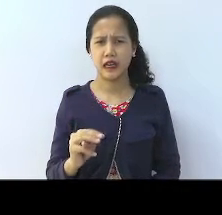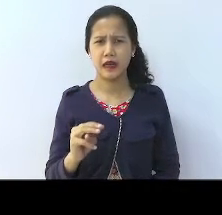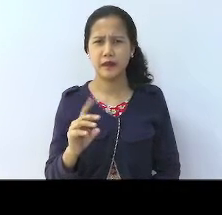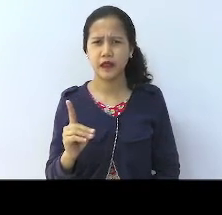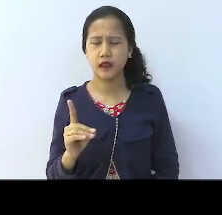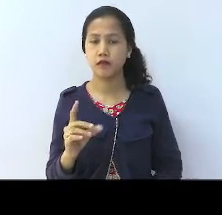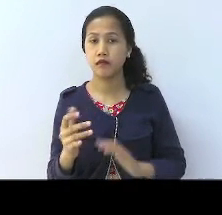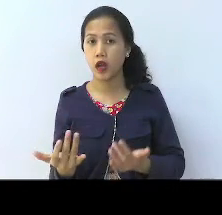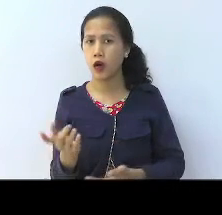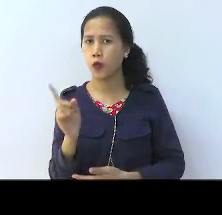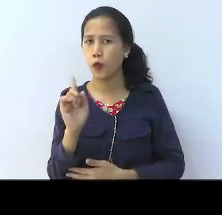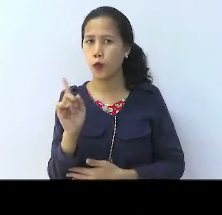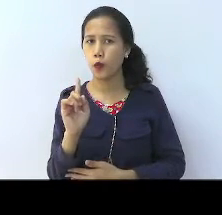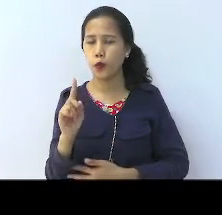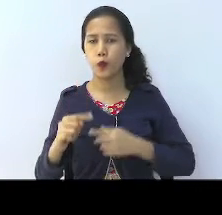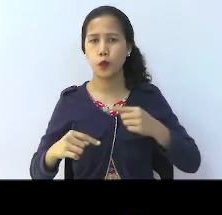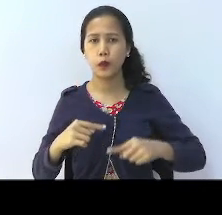ka o